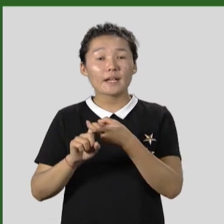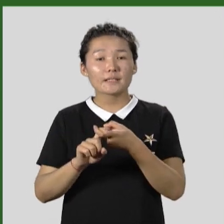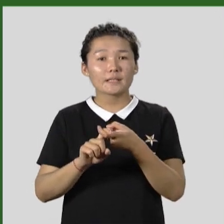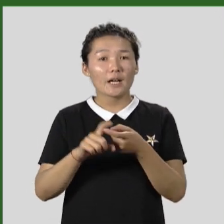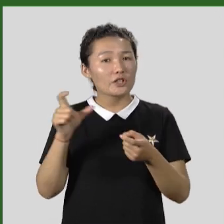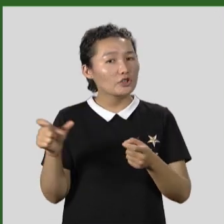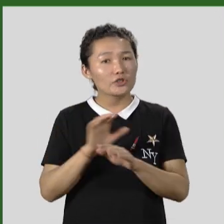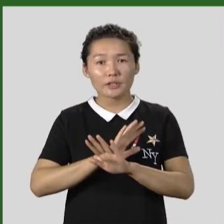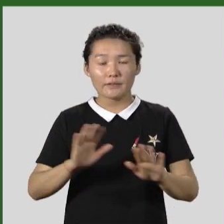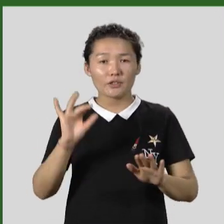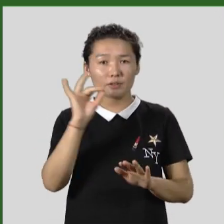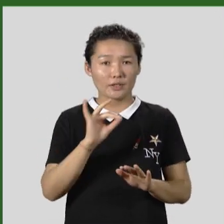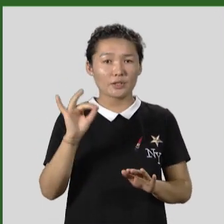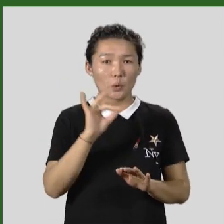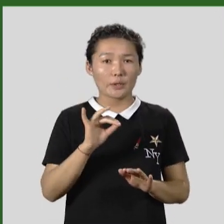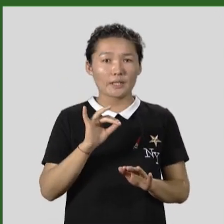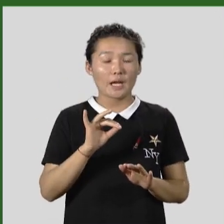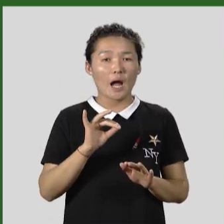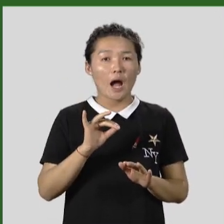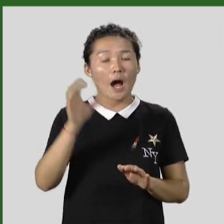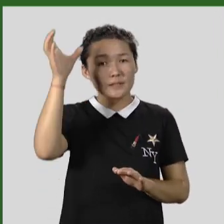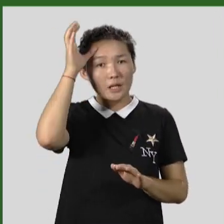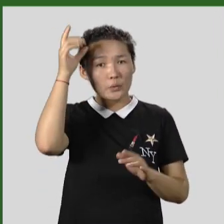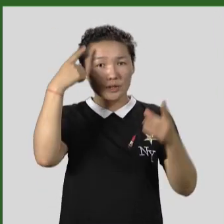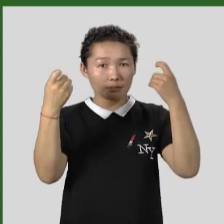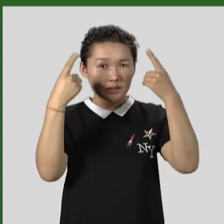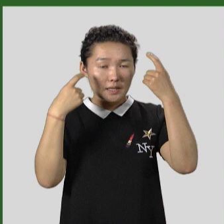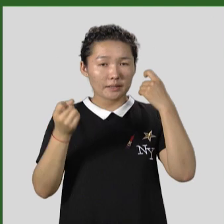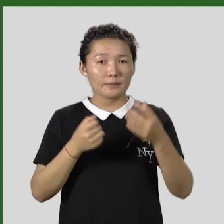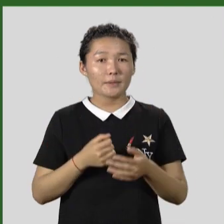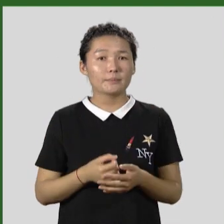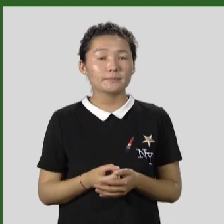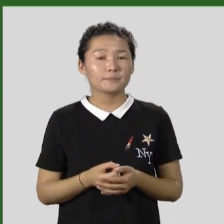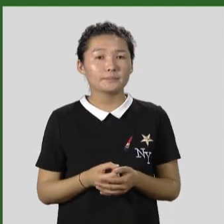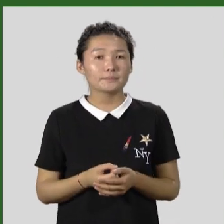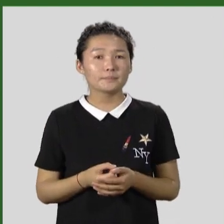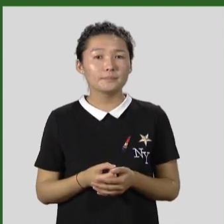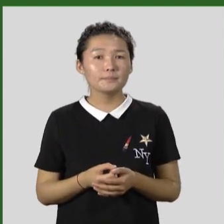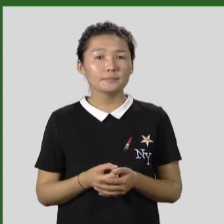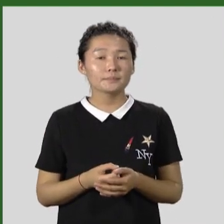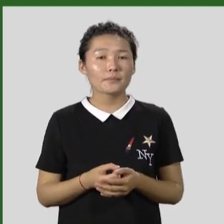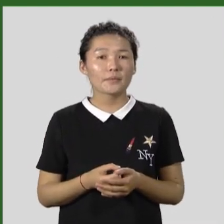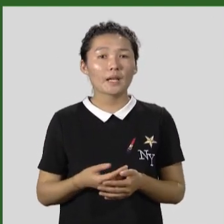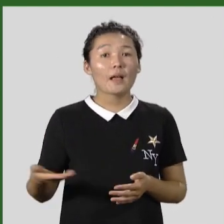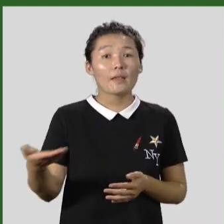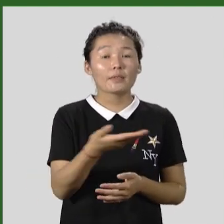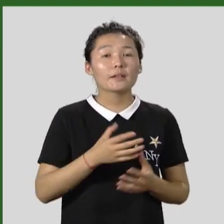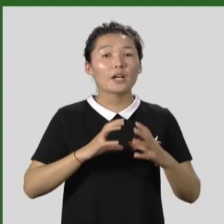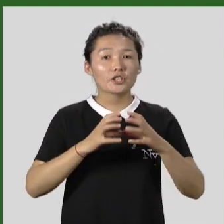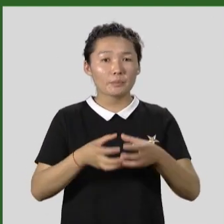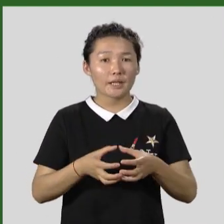научными данными о современном геологическом строении земной коры. На нашей